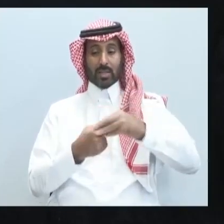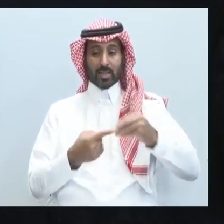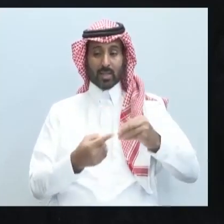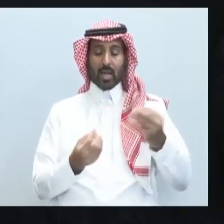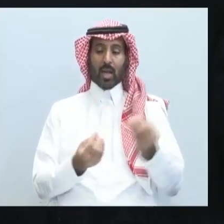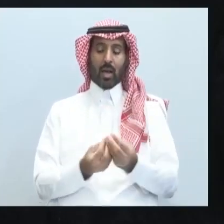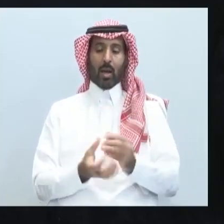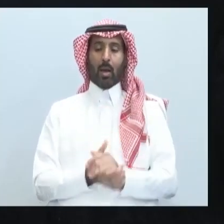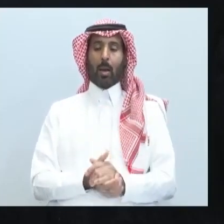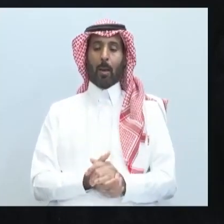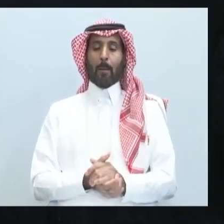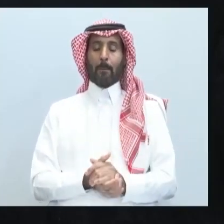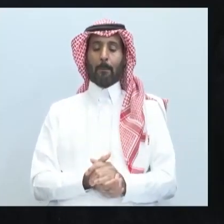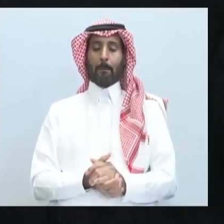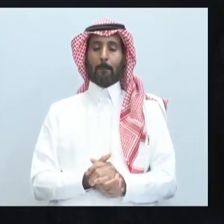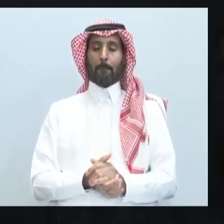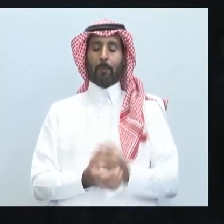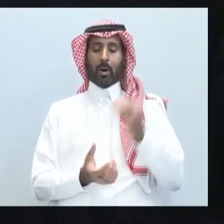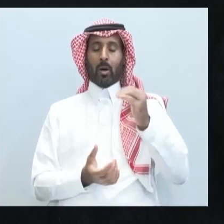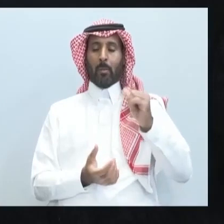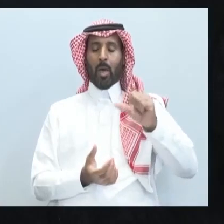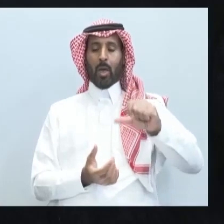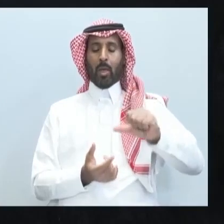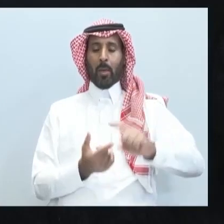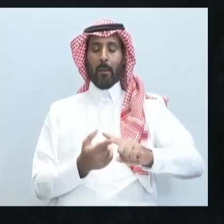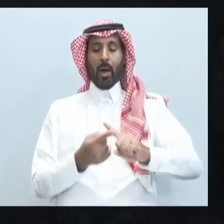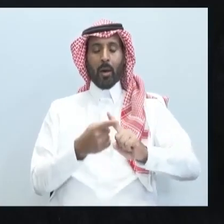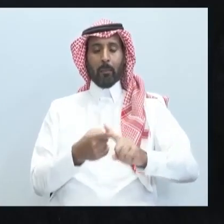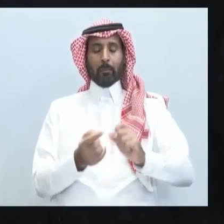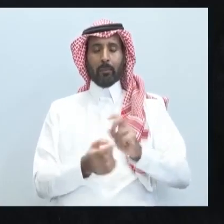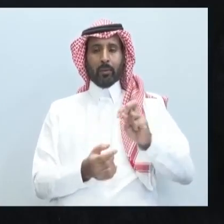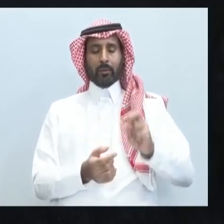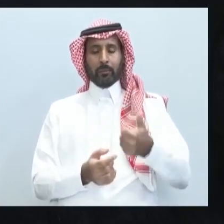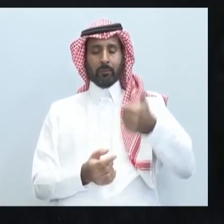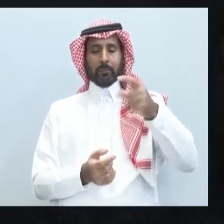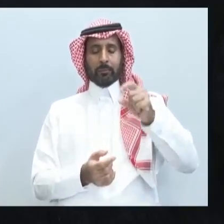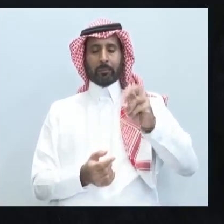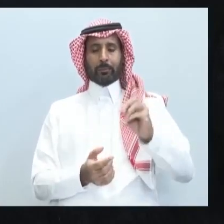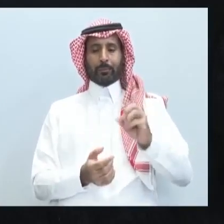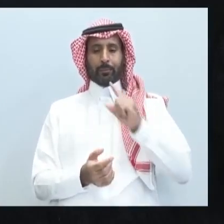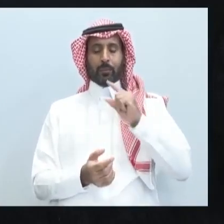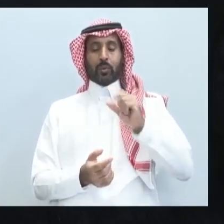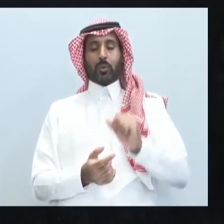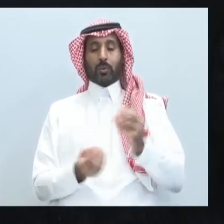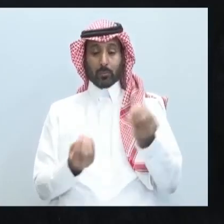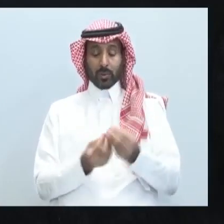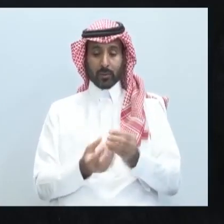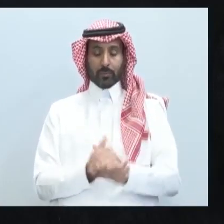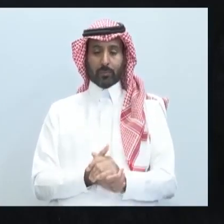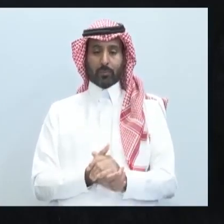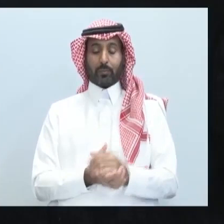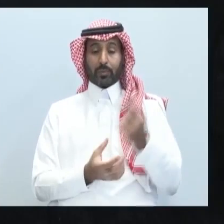فالحفظ عندي هنا اساسا اللي يحتوي على لون الهيدروجين هو الاتش بي ار فتحول الى ايش الى قاعده مرافقه بينما